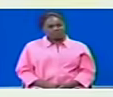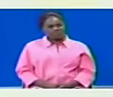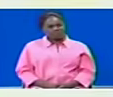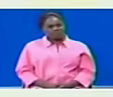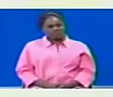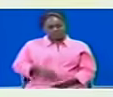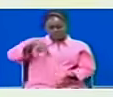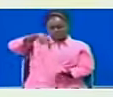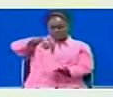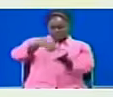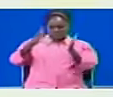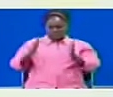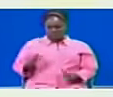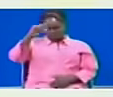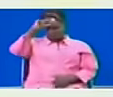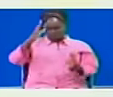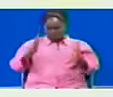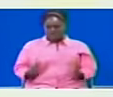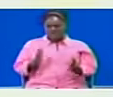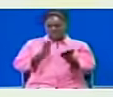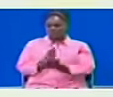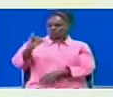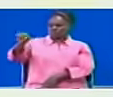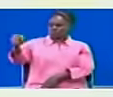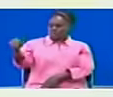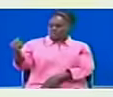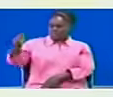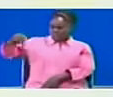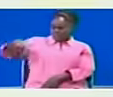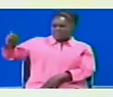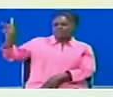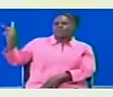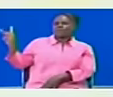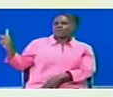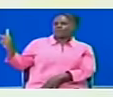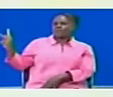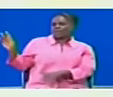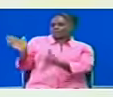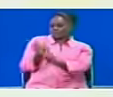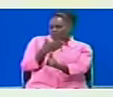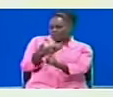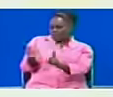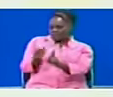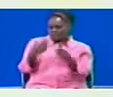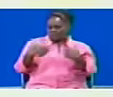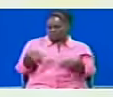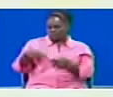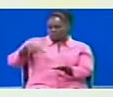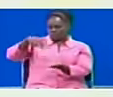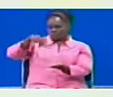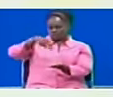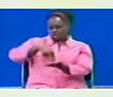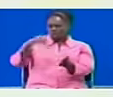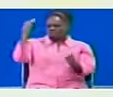Na mgombeaji wa ugavana wa Nairobi kupitia chama cha Jubilee Peter Kenneth amewarai wagombeaji wote ugavana wa Jubilee